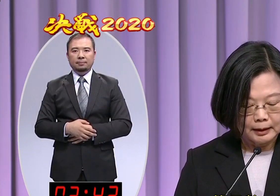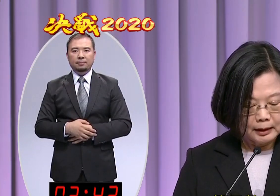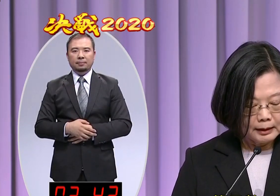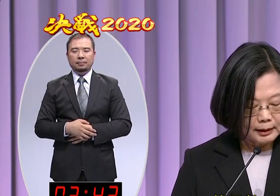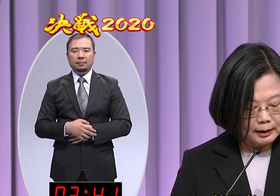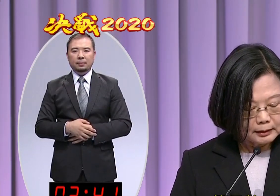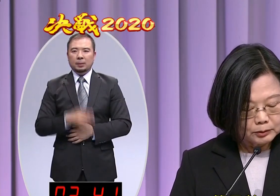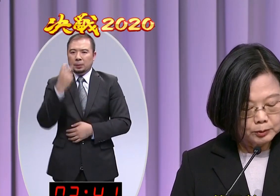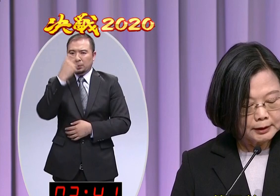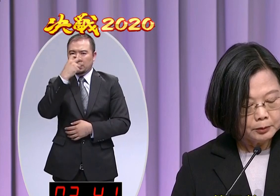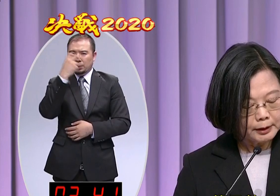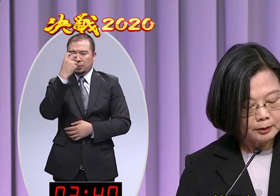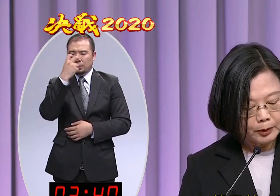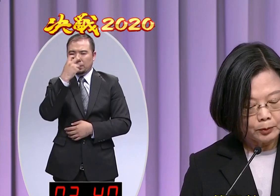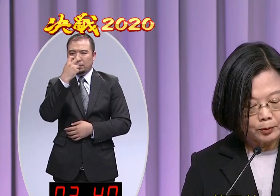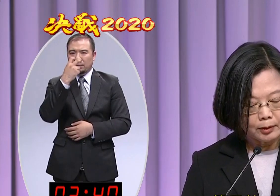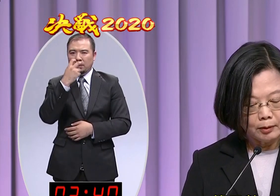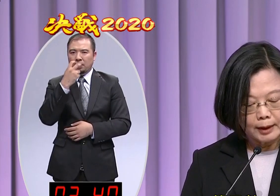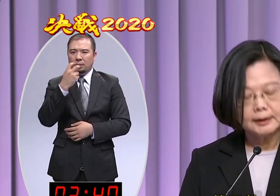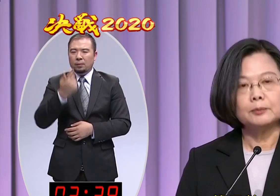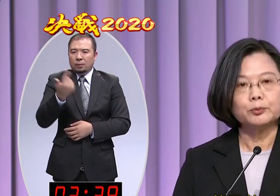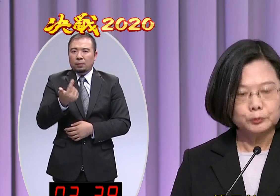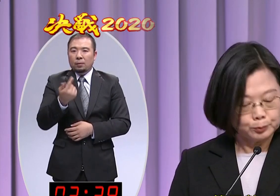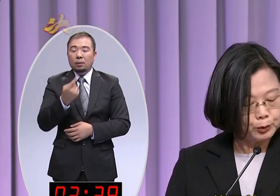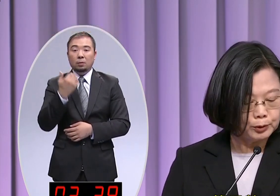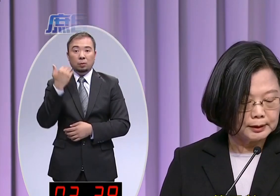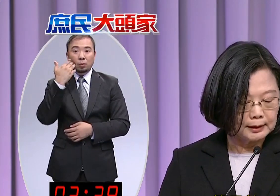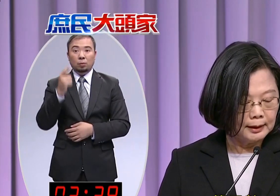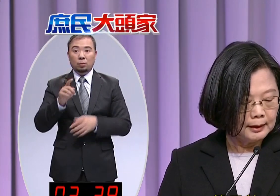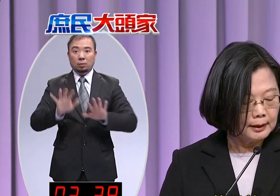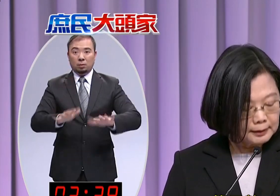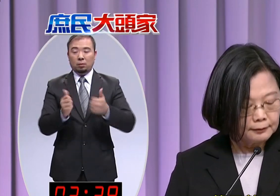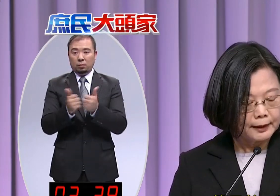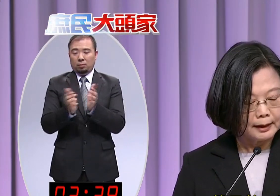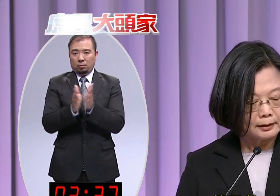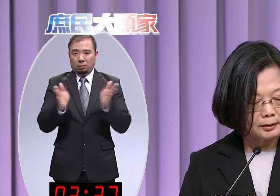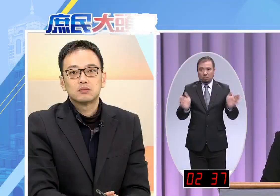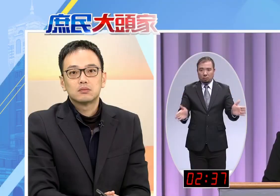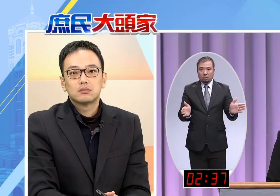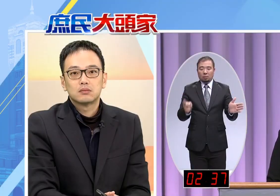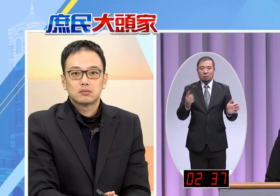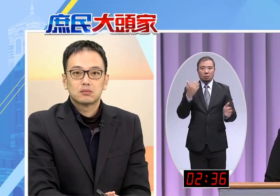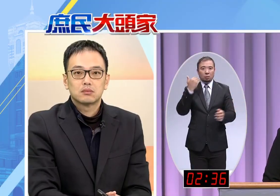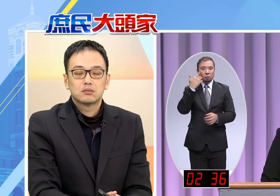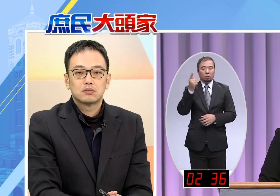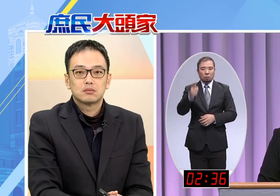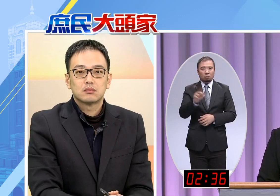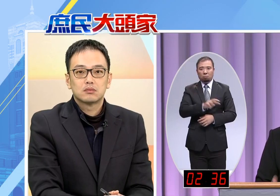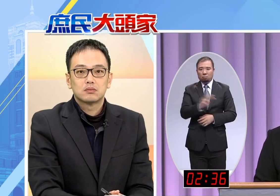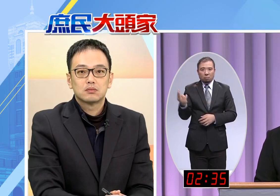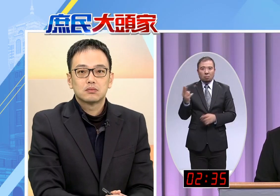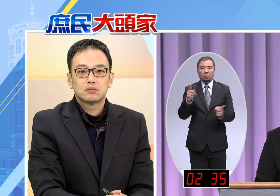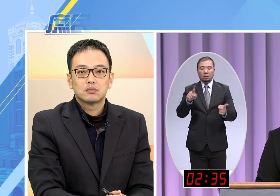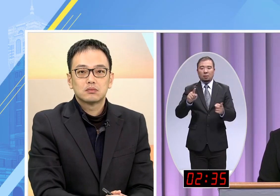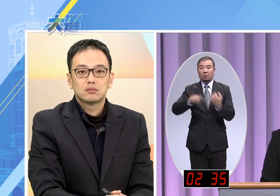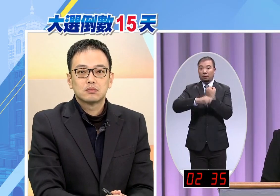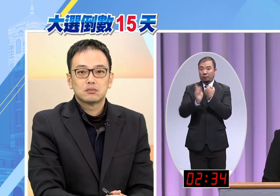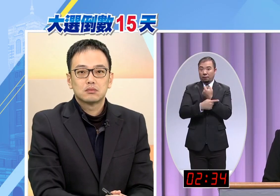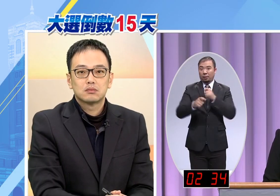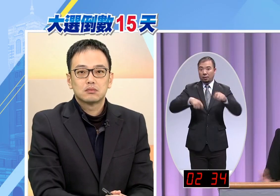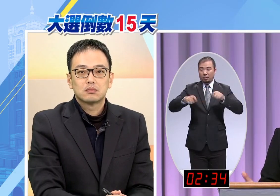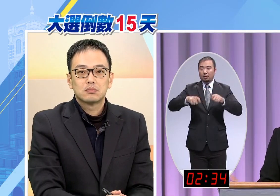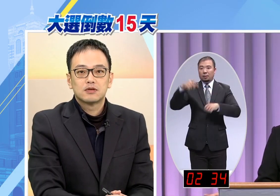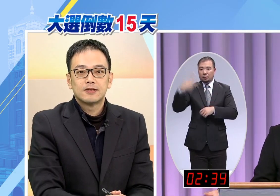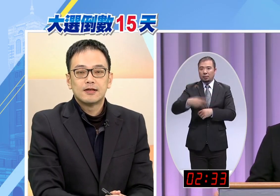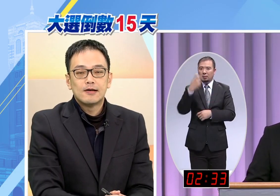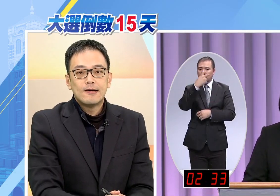审它。那如果这个会期没有过，换届就不续审，那这个法案要重新提案审查，至少